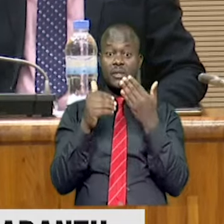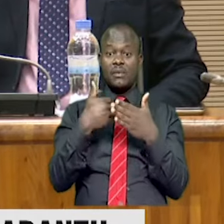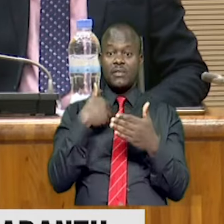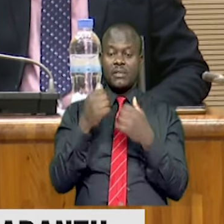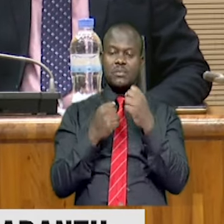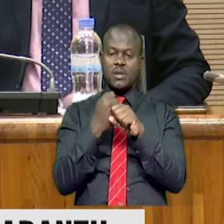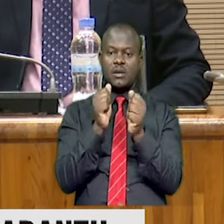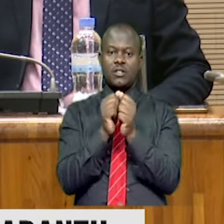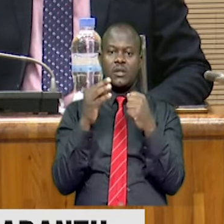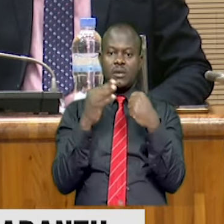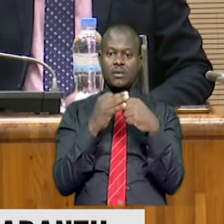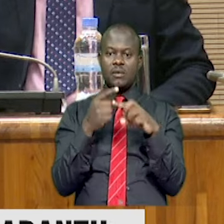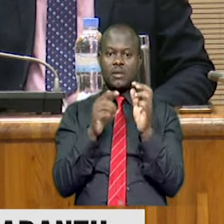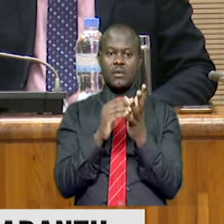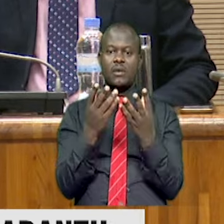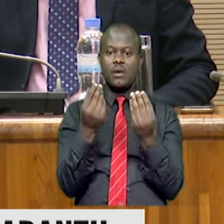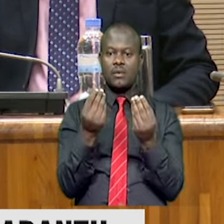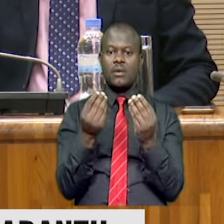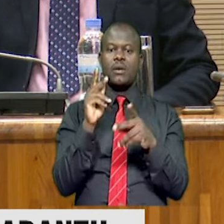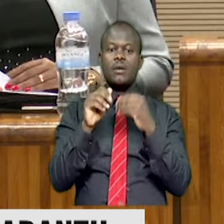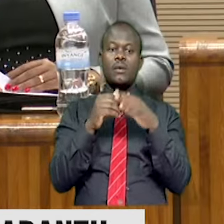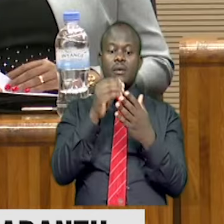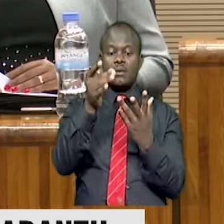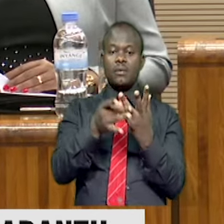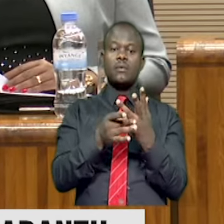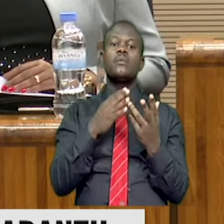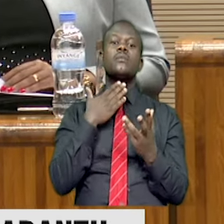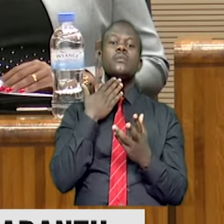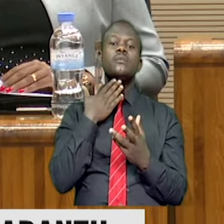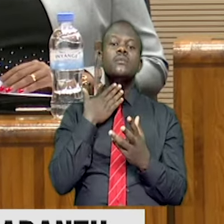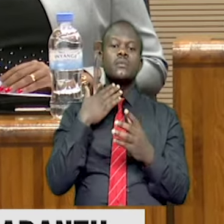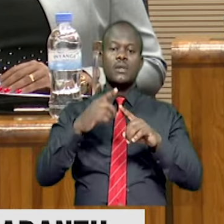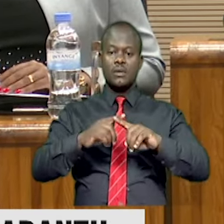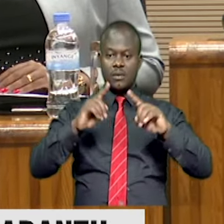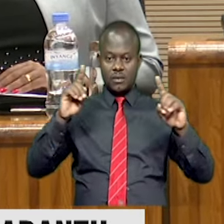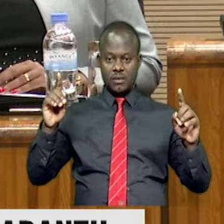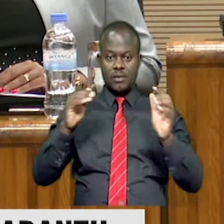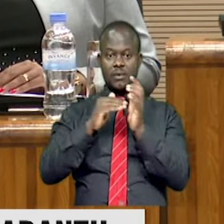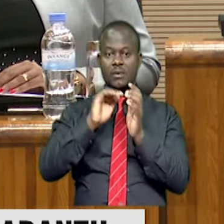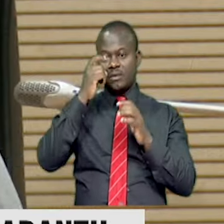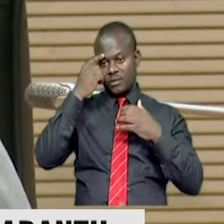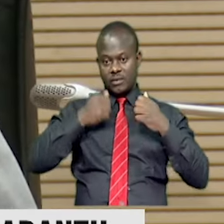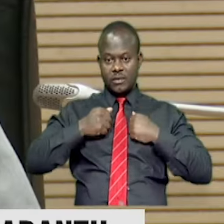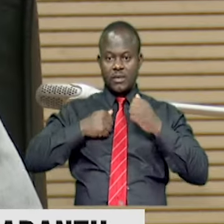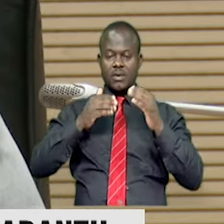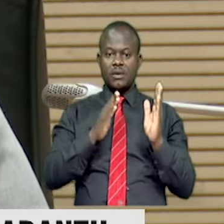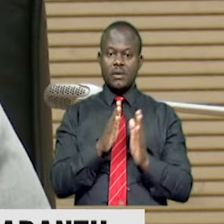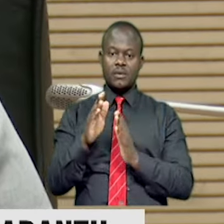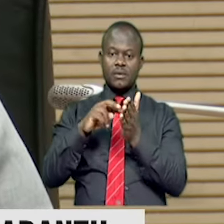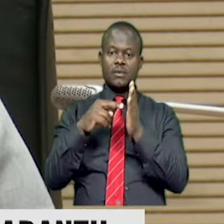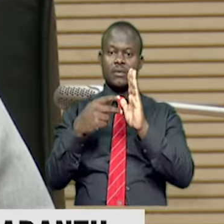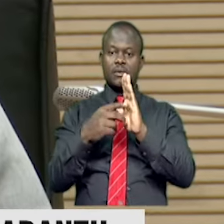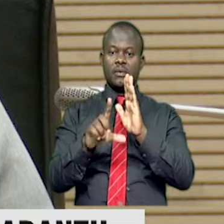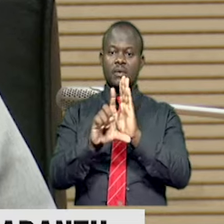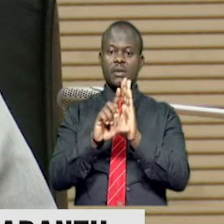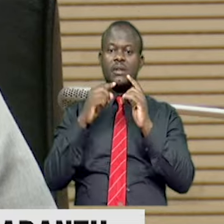18 rikanorohereza kandi n'abashakanye bifuza gutandukana. Guverinoma y'u Rwanda rero yateguye uyu mushinga